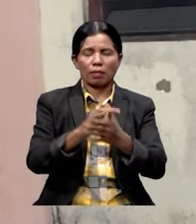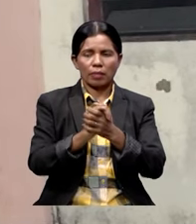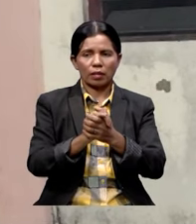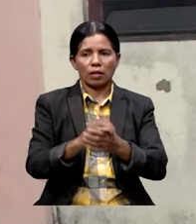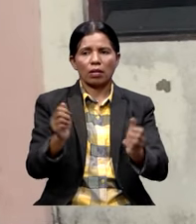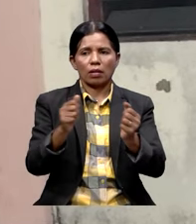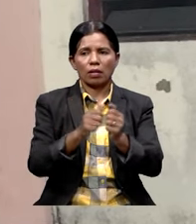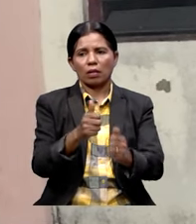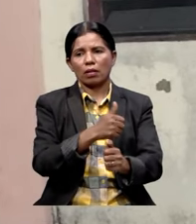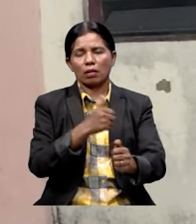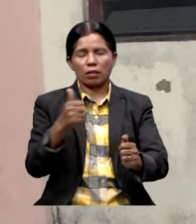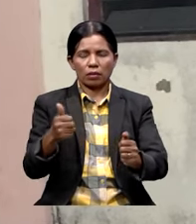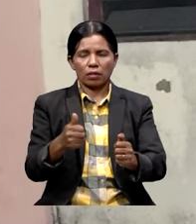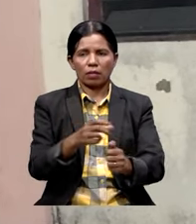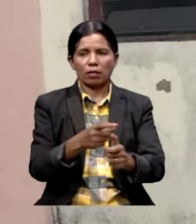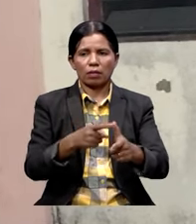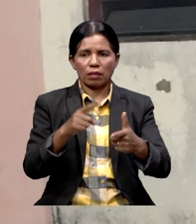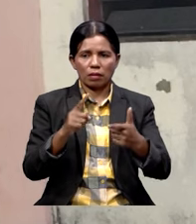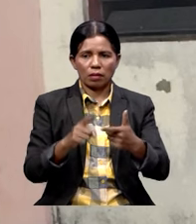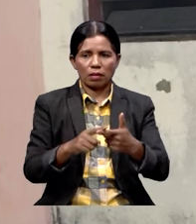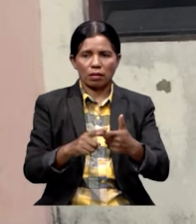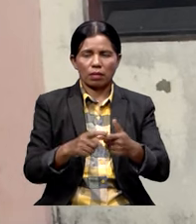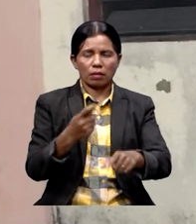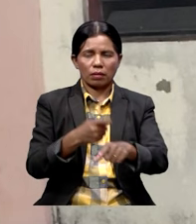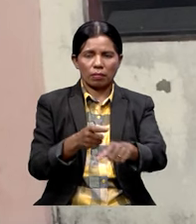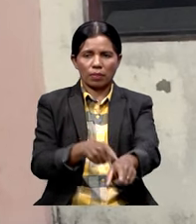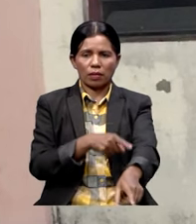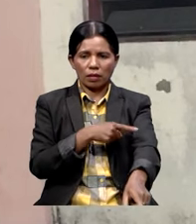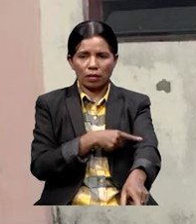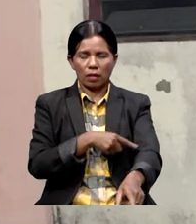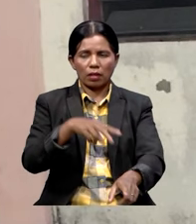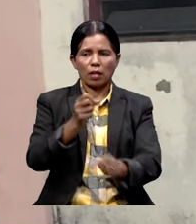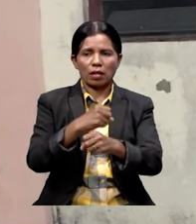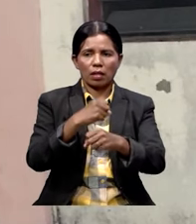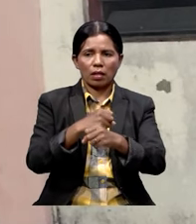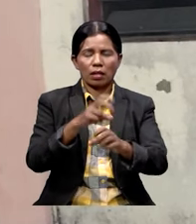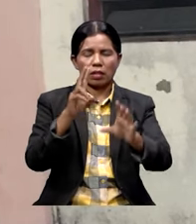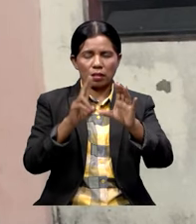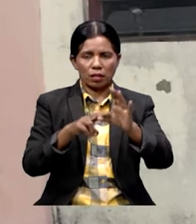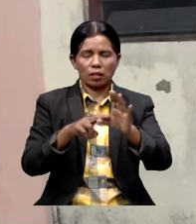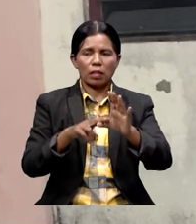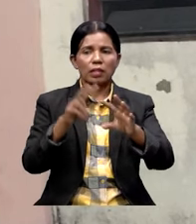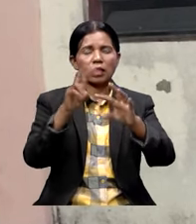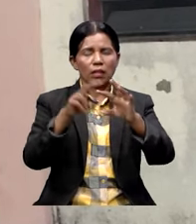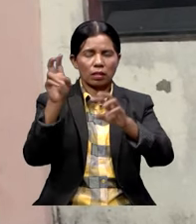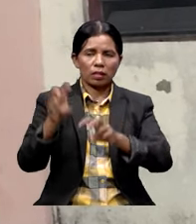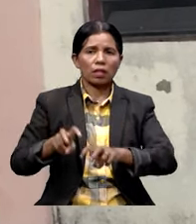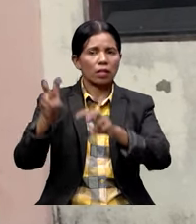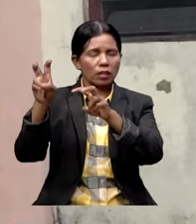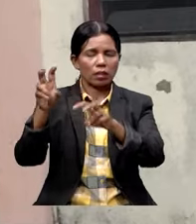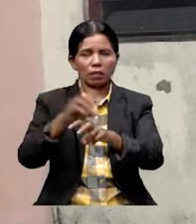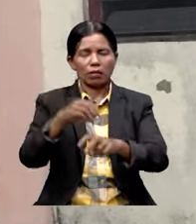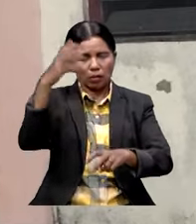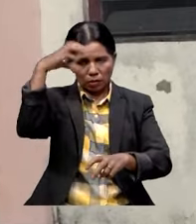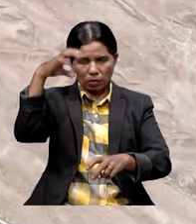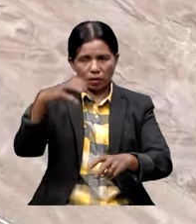ko manual de antaun lao ho tempo naru hari sekarang mustung tamba ni dulu udah mai